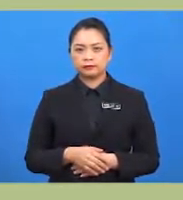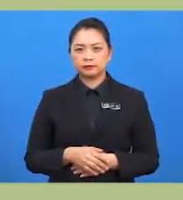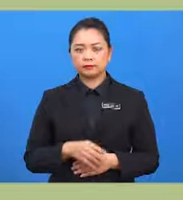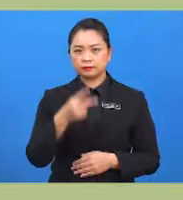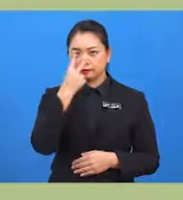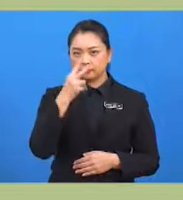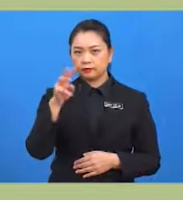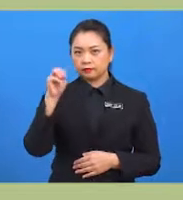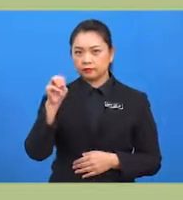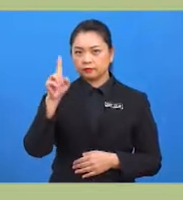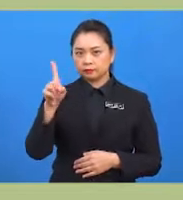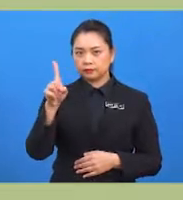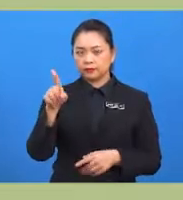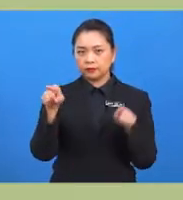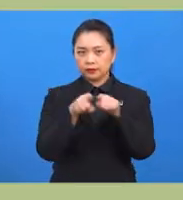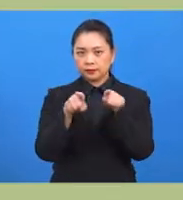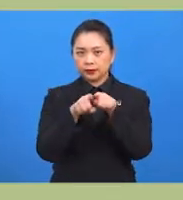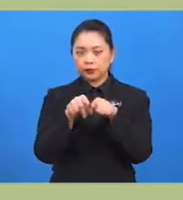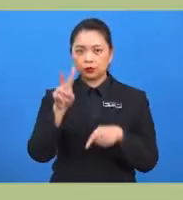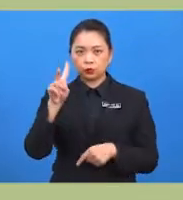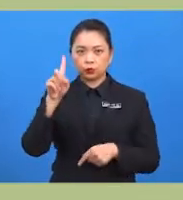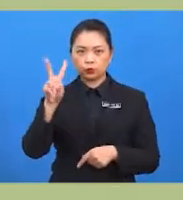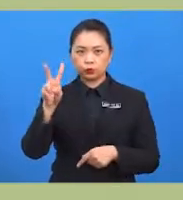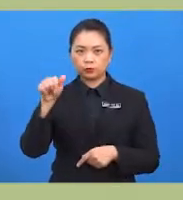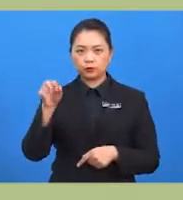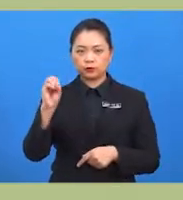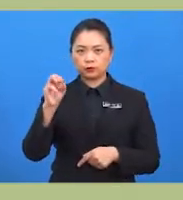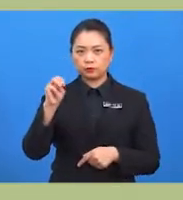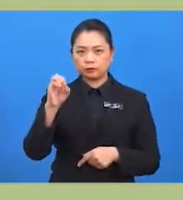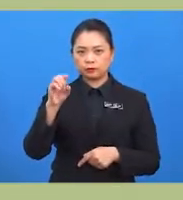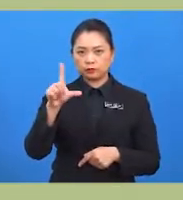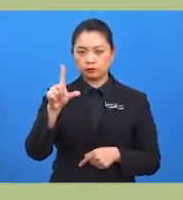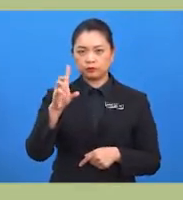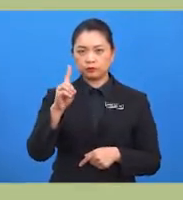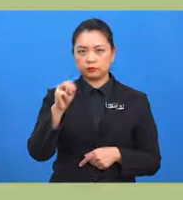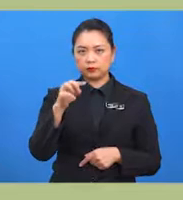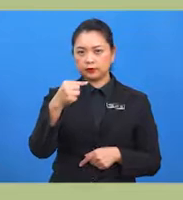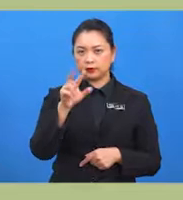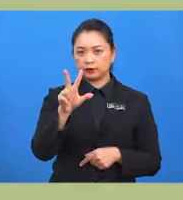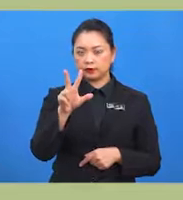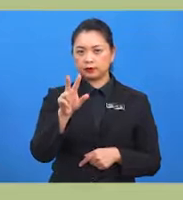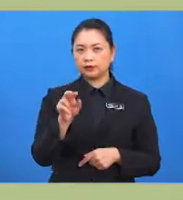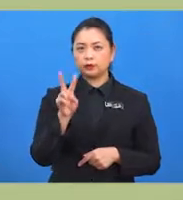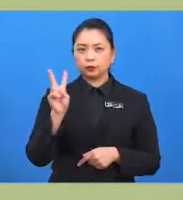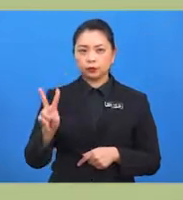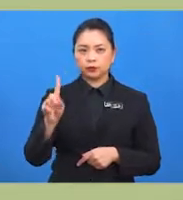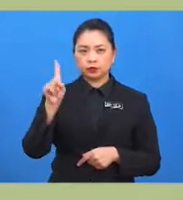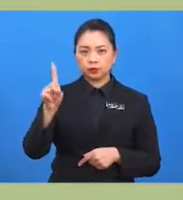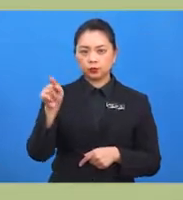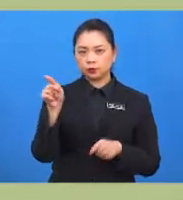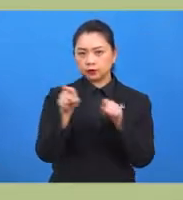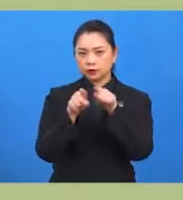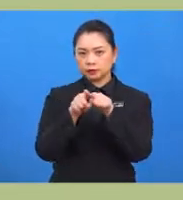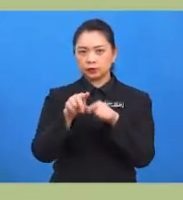= 20-an kosong Maret pedas tim terpadu bisa tuh sama dengan